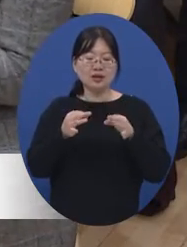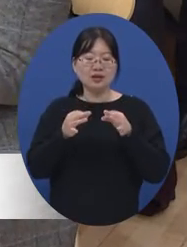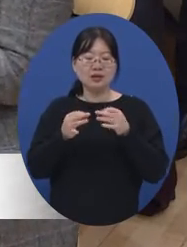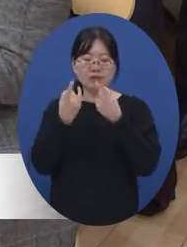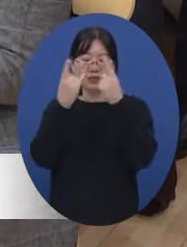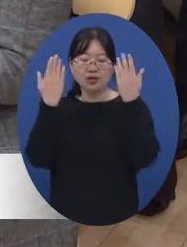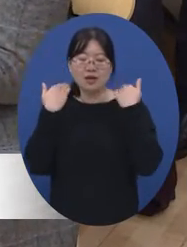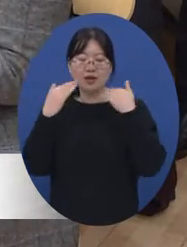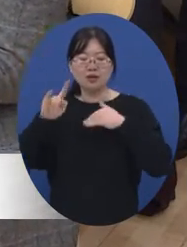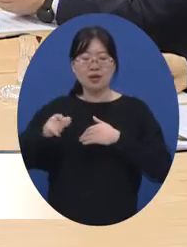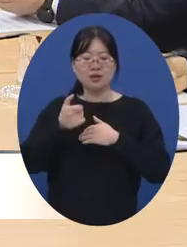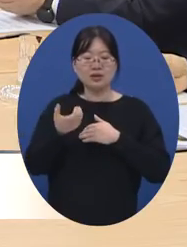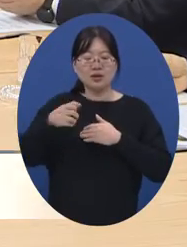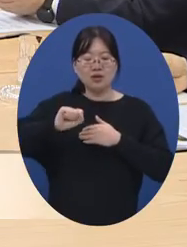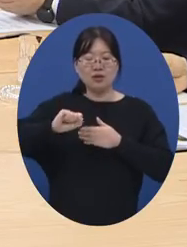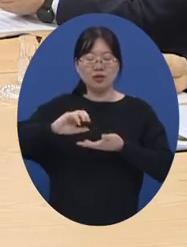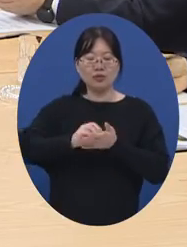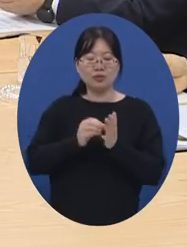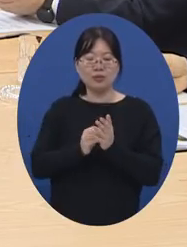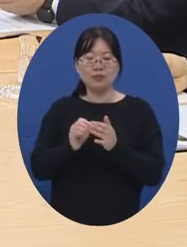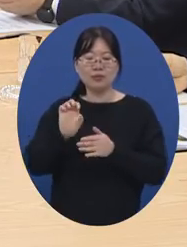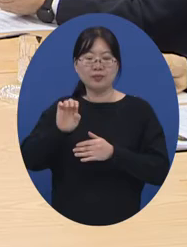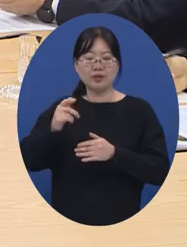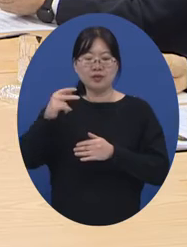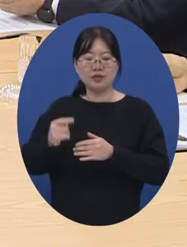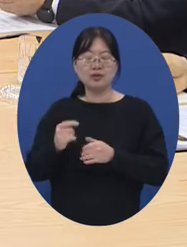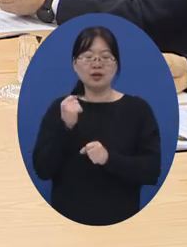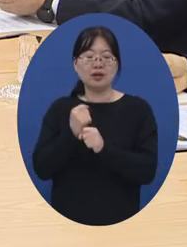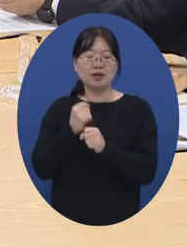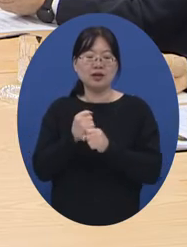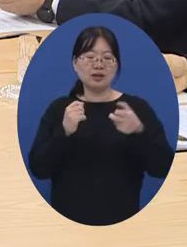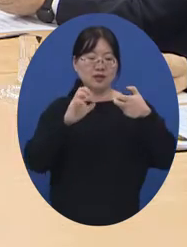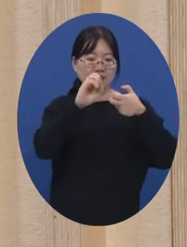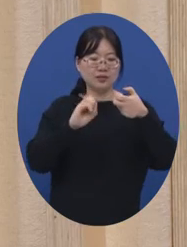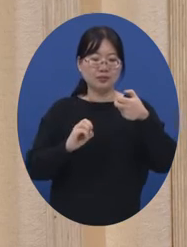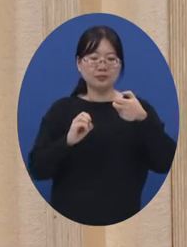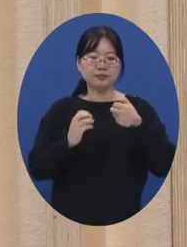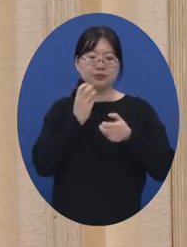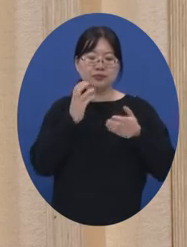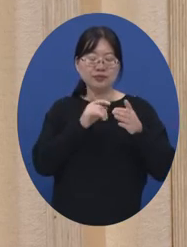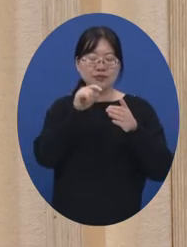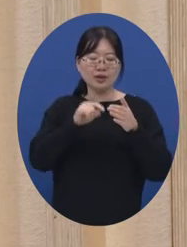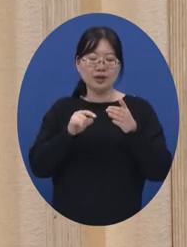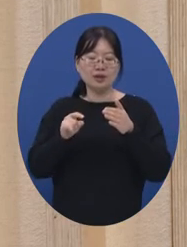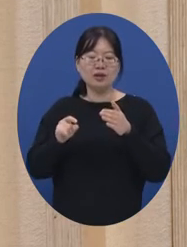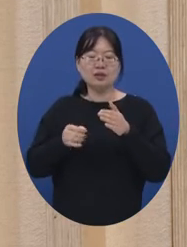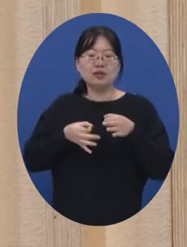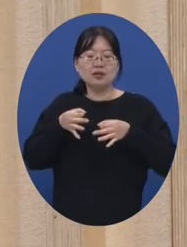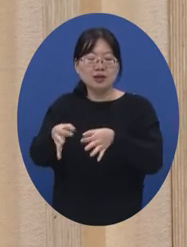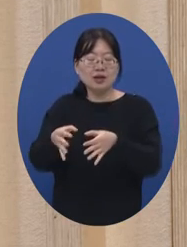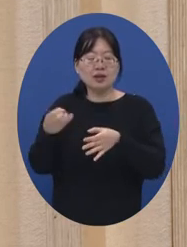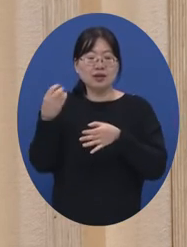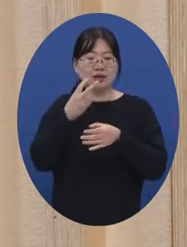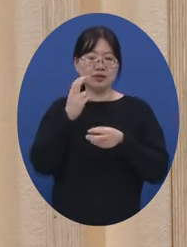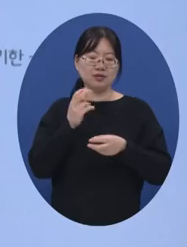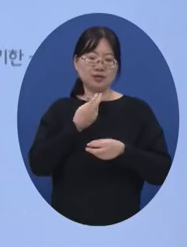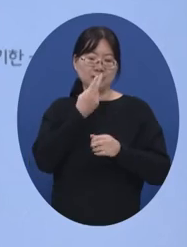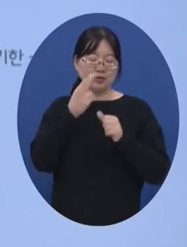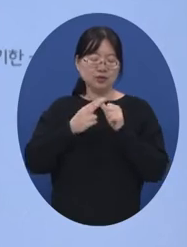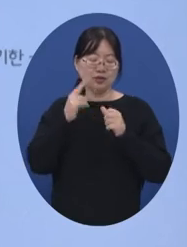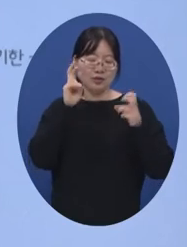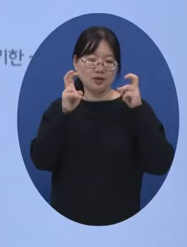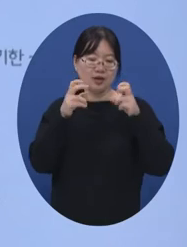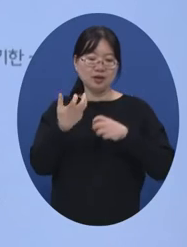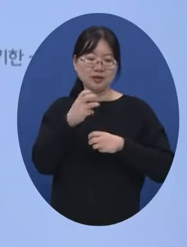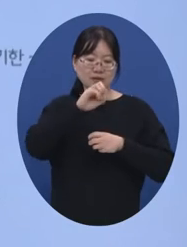등이 150억 원 규모의 펀드를 조성. 이 중 70%를 도내 중소기업에 투자하는데 제도전 기업에 80억 원 이상